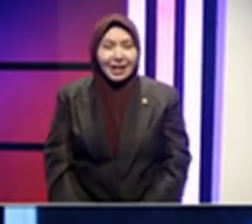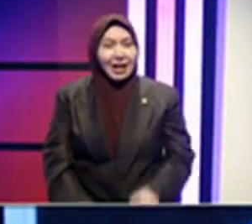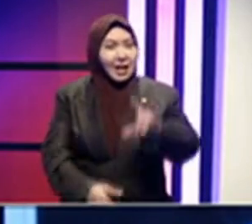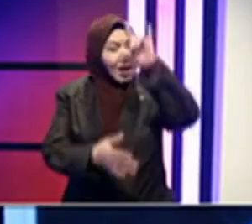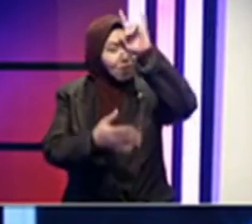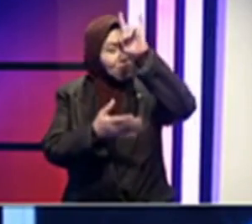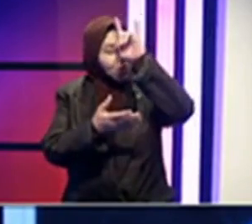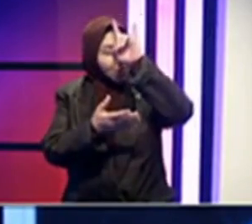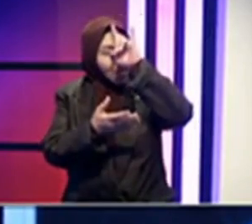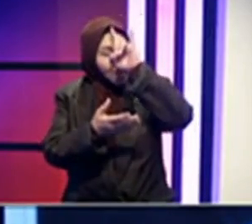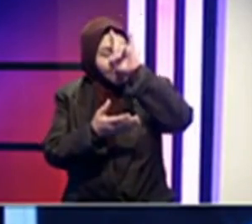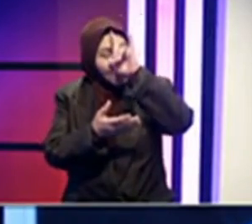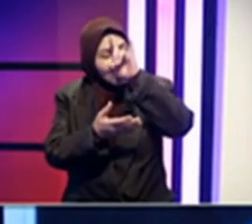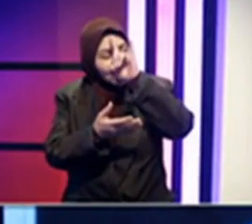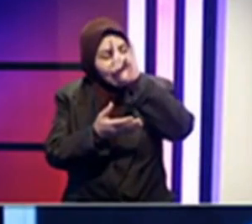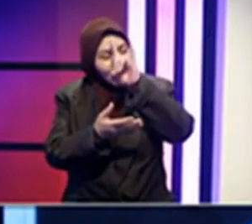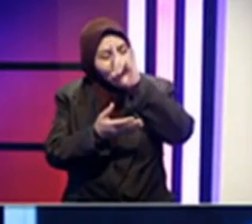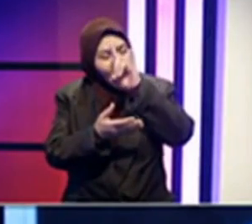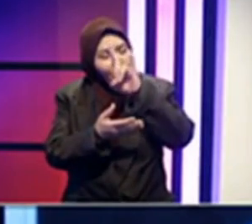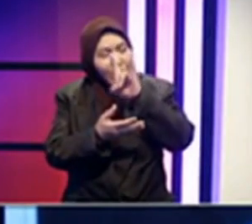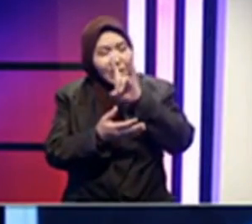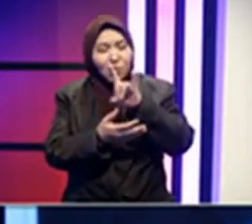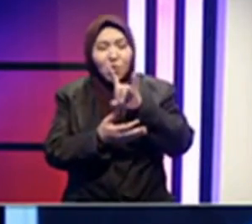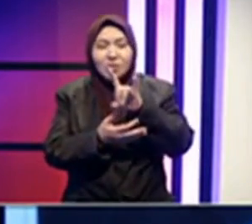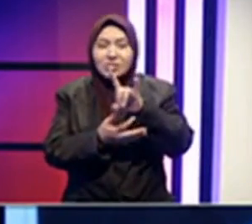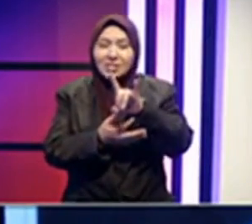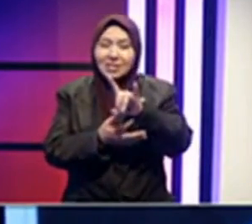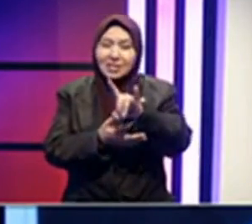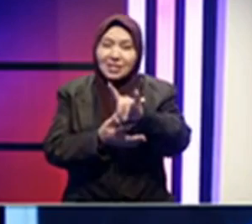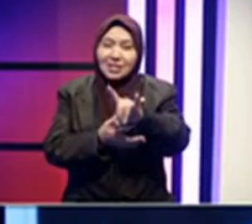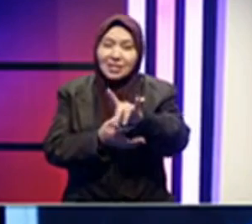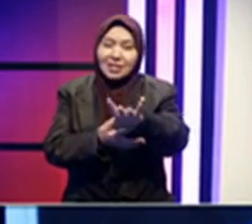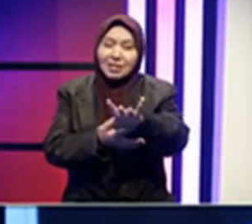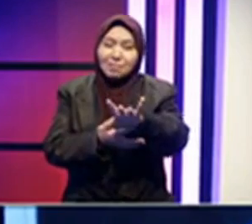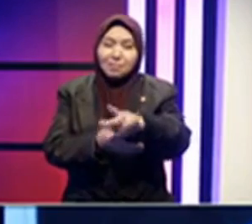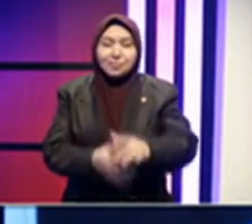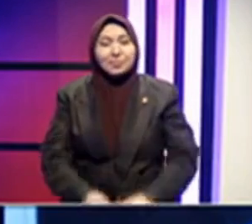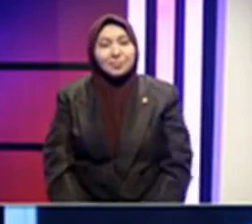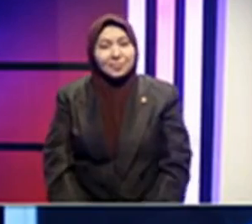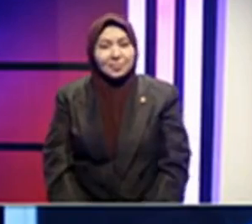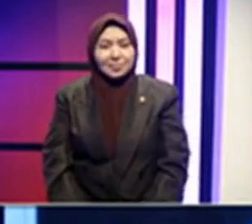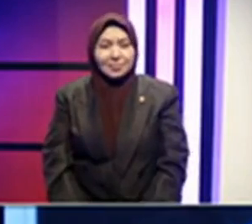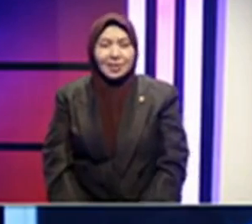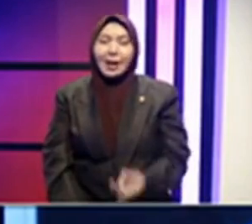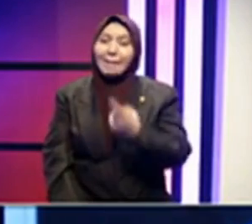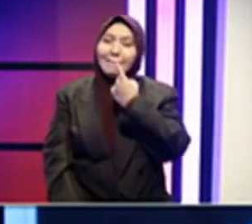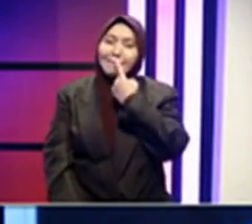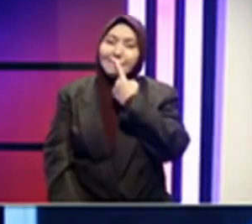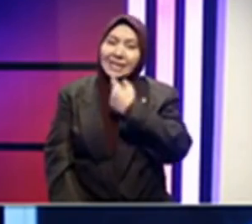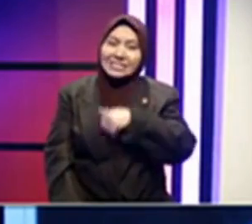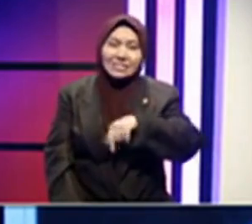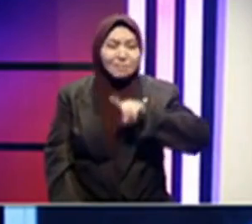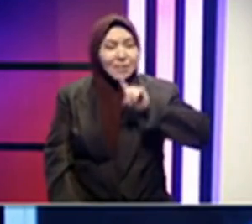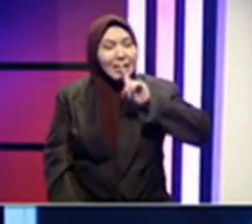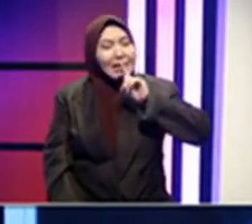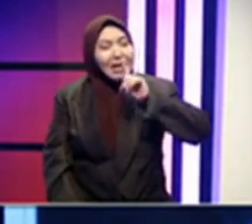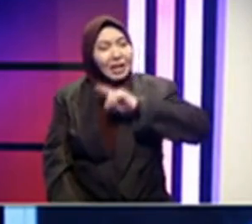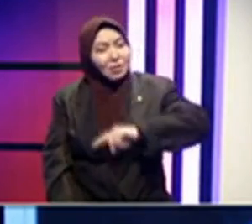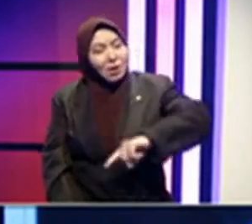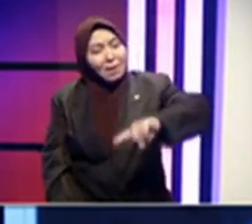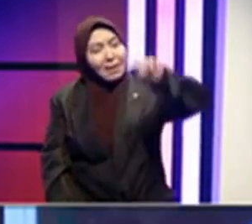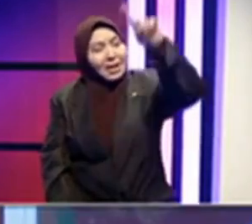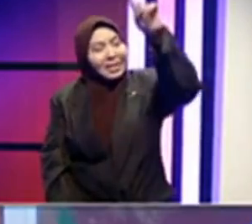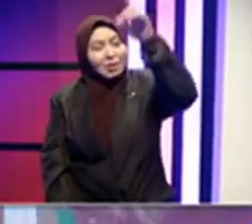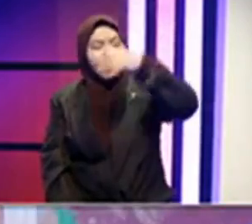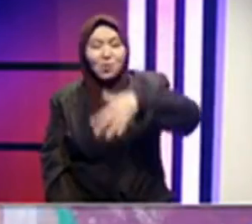أعوذ بالله من الشيطان الرجيم. بسم الله